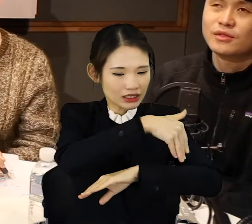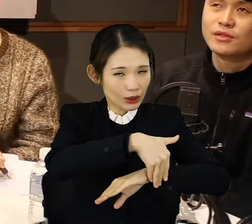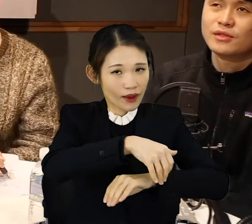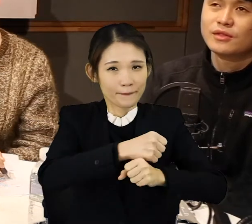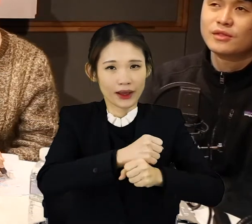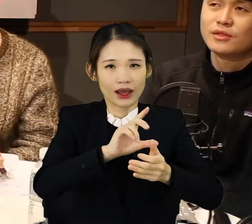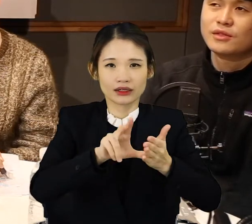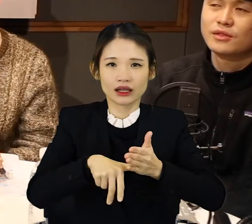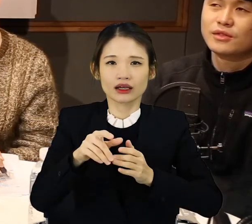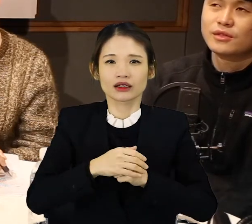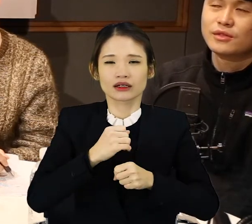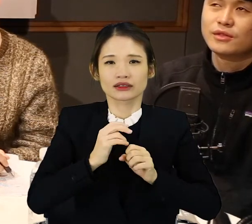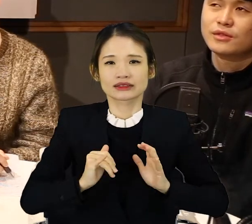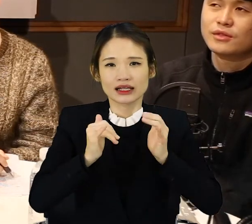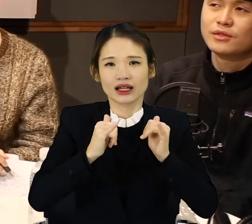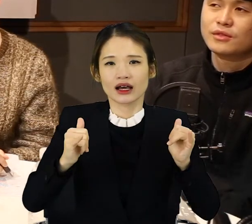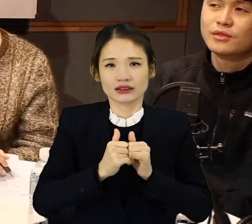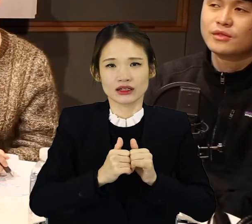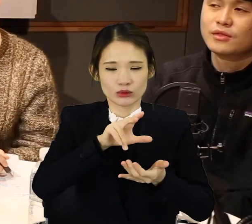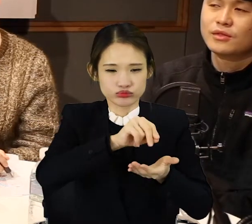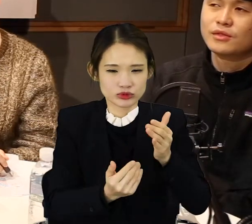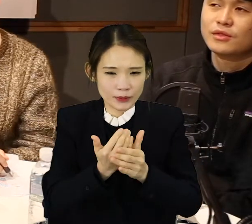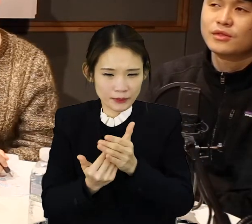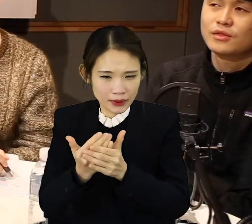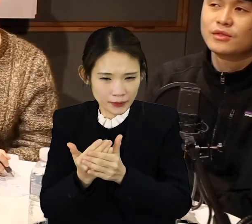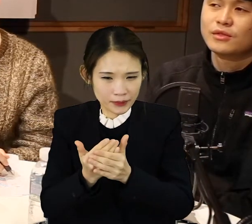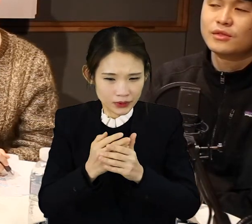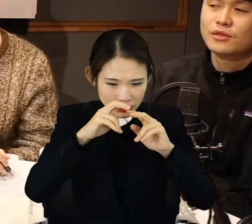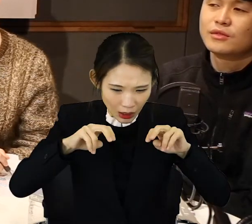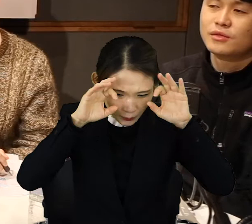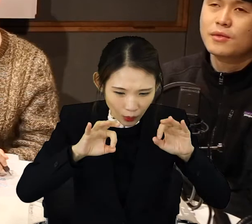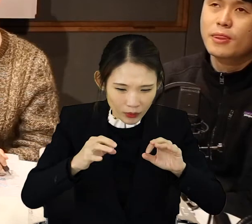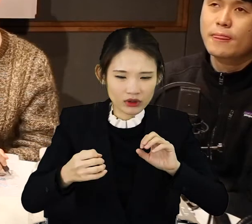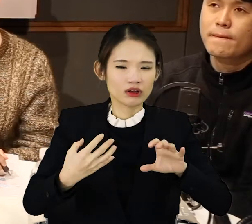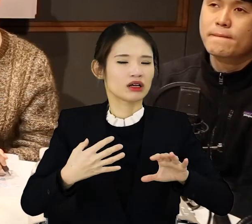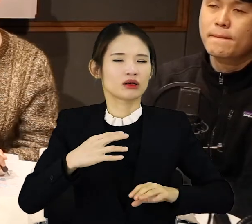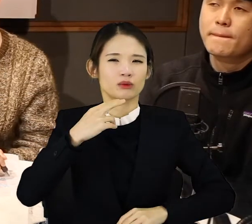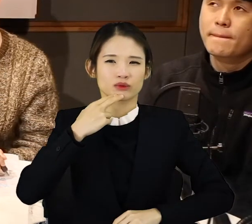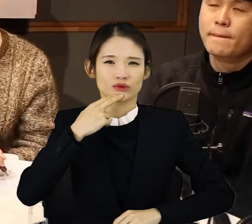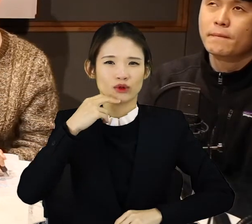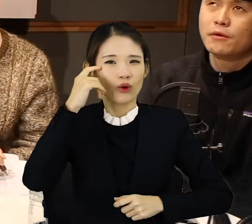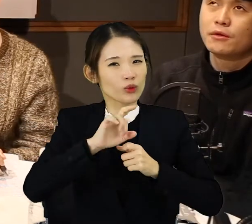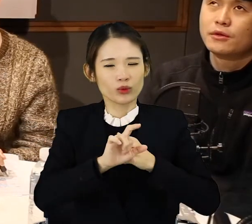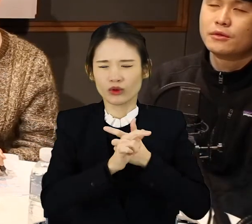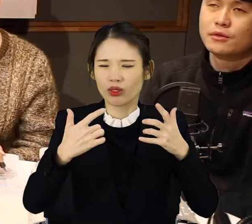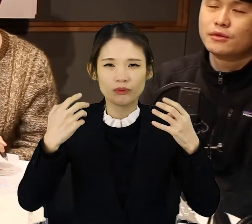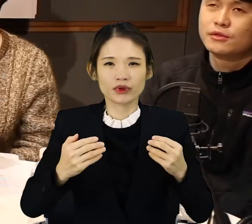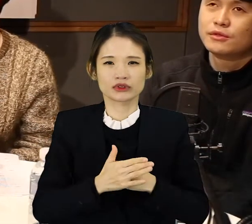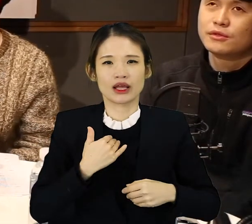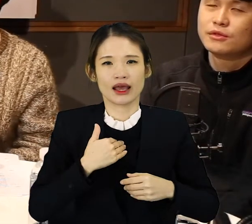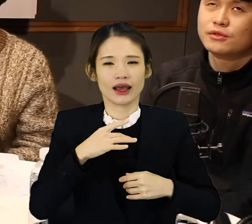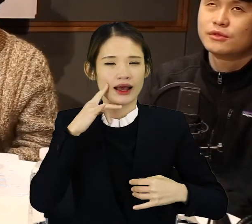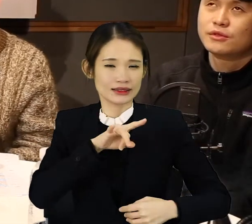때 PD가 그래서 세상 사람들에게 무슨 문제가 있지라고 생각을 하는 거는 답이 없다고 생각해요. 너무 많은 문제가 있으니까. 그럴 때는 내가